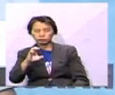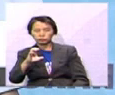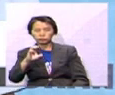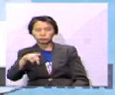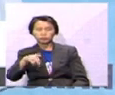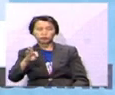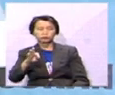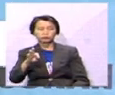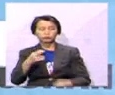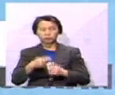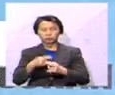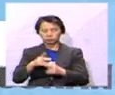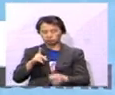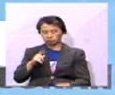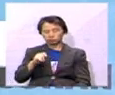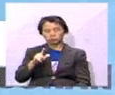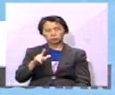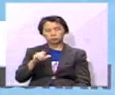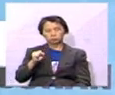Tai.